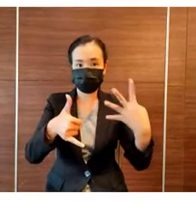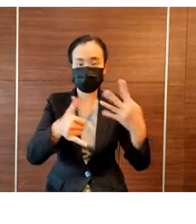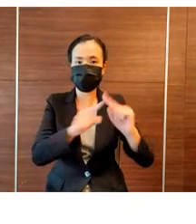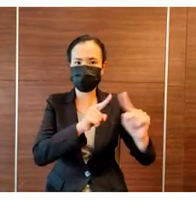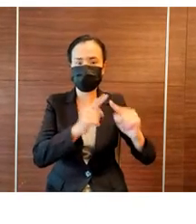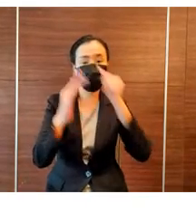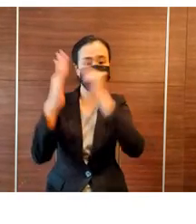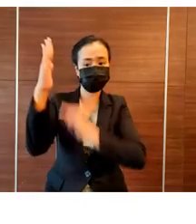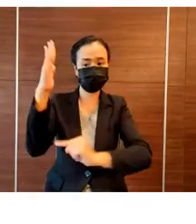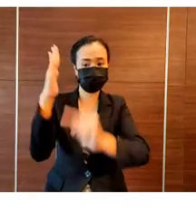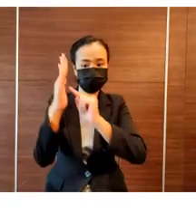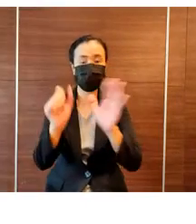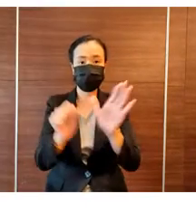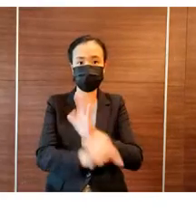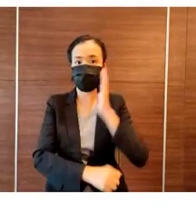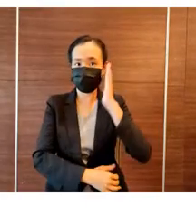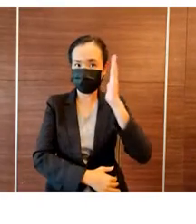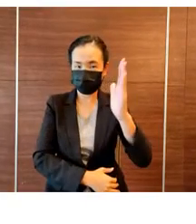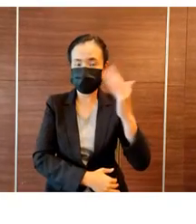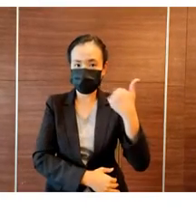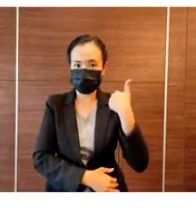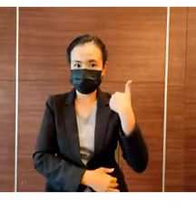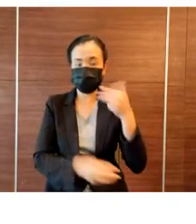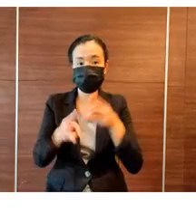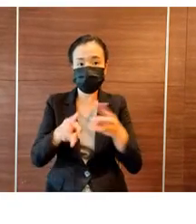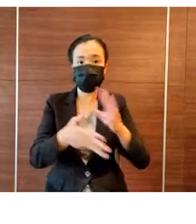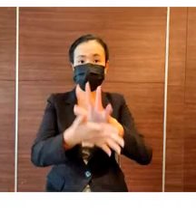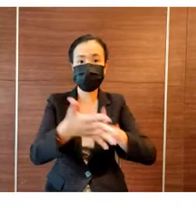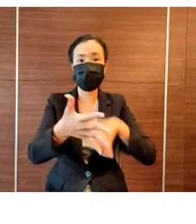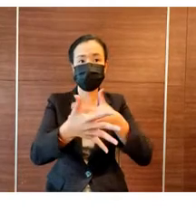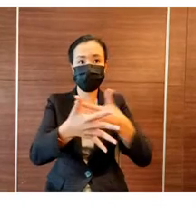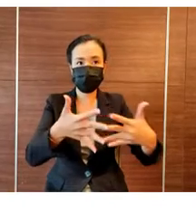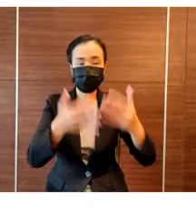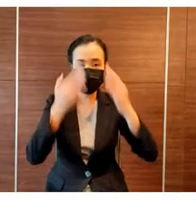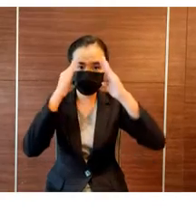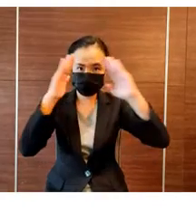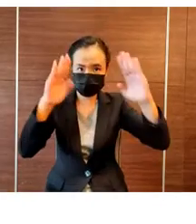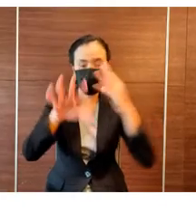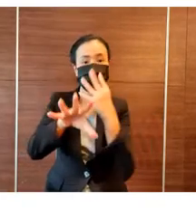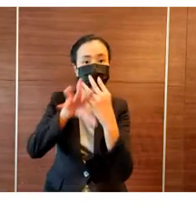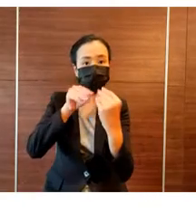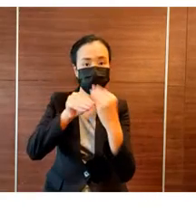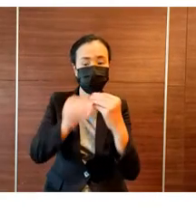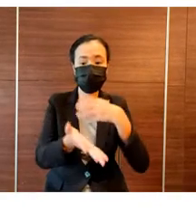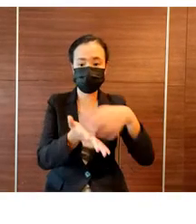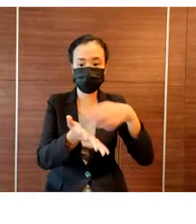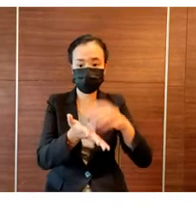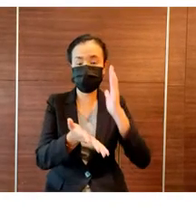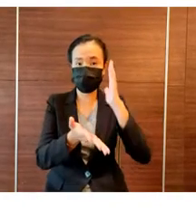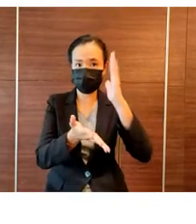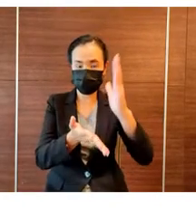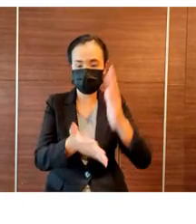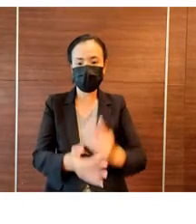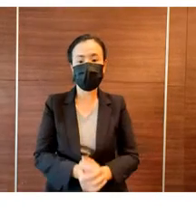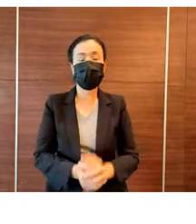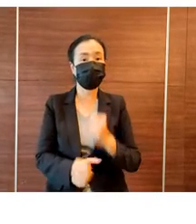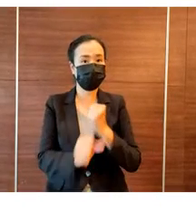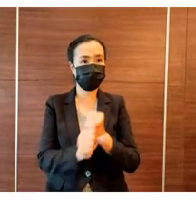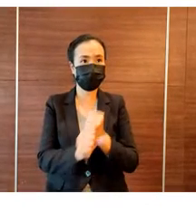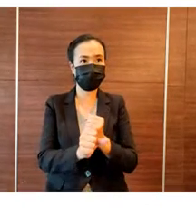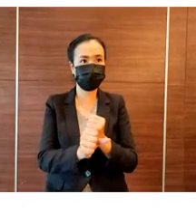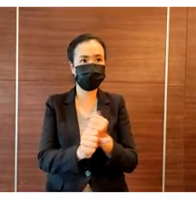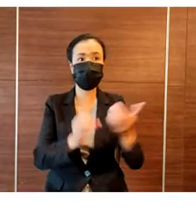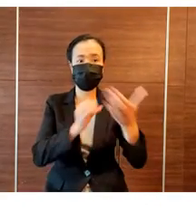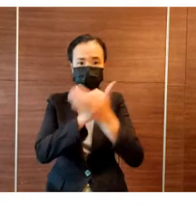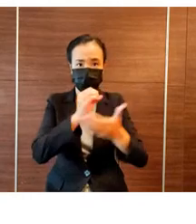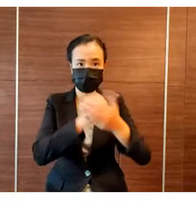ประเทศแล้วนะคะในอนาคตเนี่ยก็คงจะมีมิติเรื่องของการที่จะเอาประสบการณ์มาแลกเปลี่ยนกันอีกนะคะแล้วก็ต้องบอกว่าการทำงานทางด้านยาเสพติด